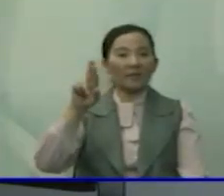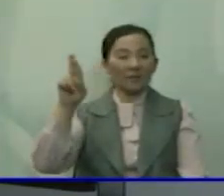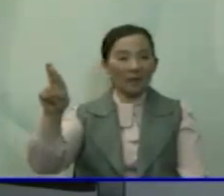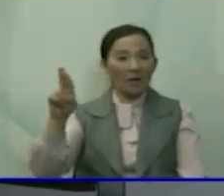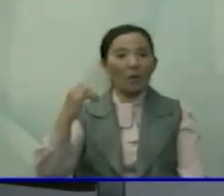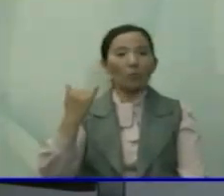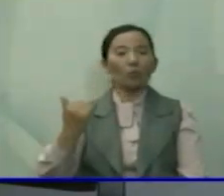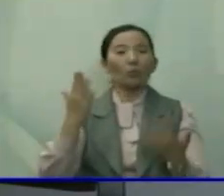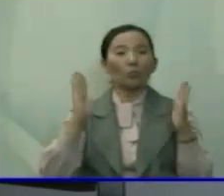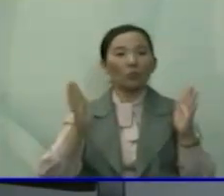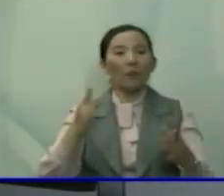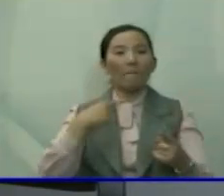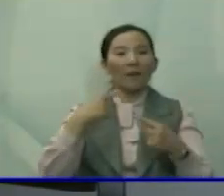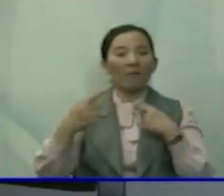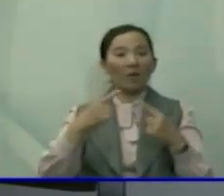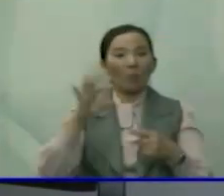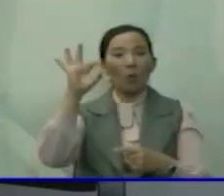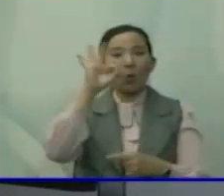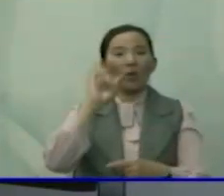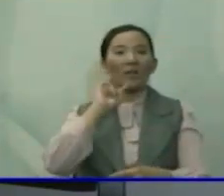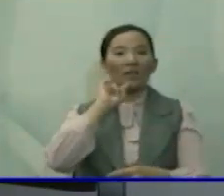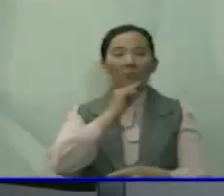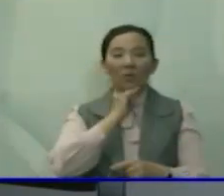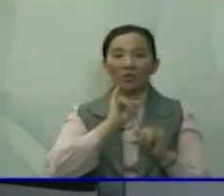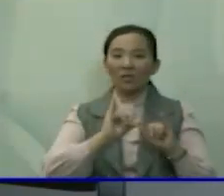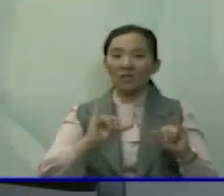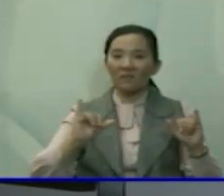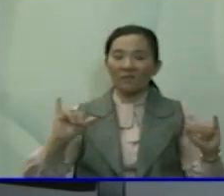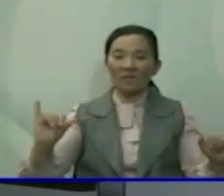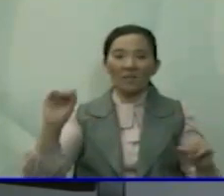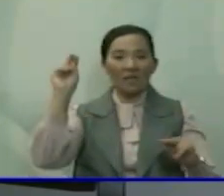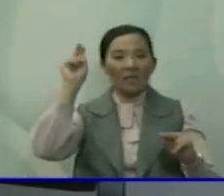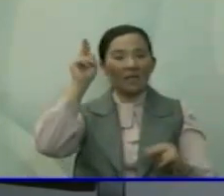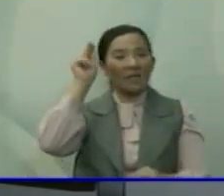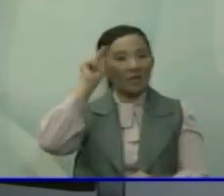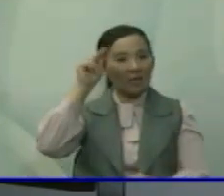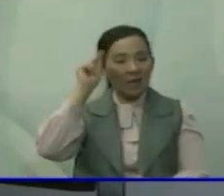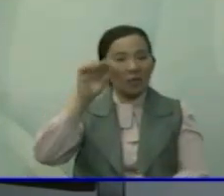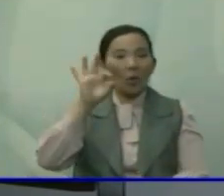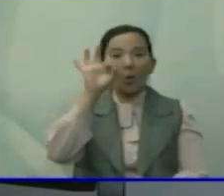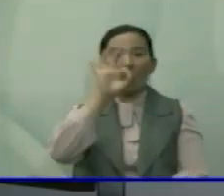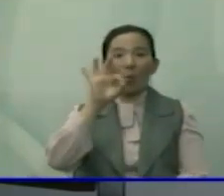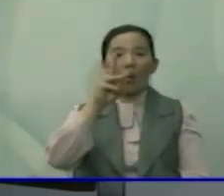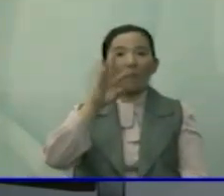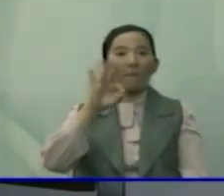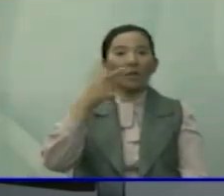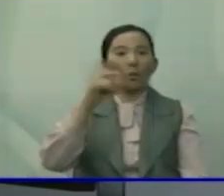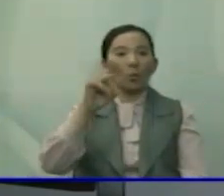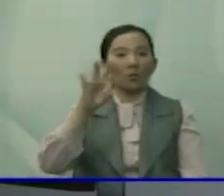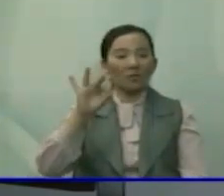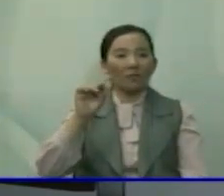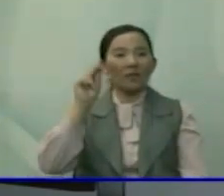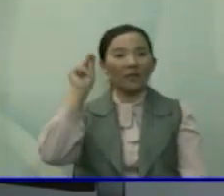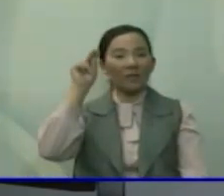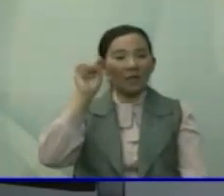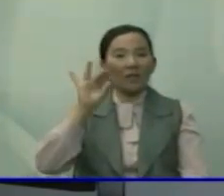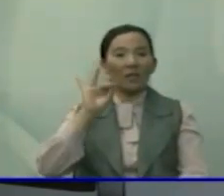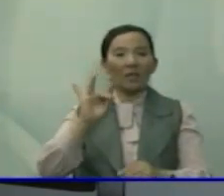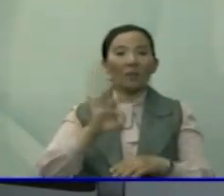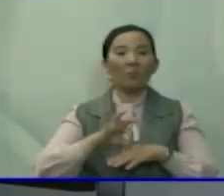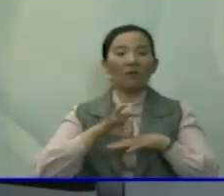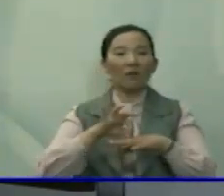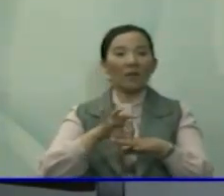поговорим об экономическом развитии китае а монгольских завоеваниях и правления династии мин